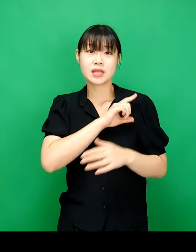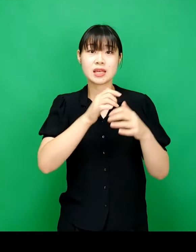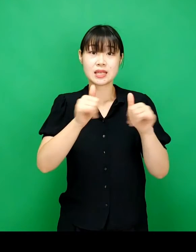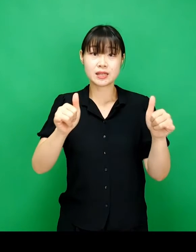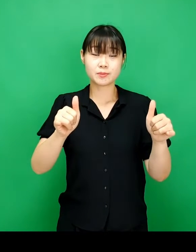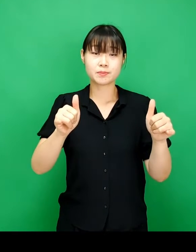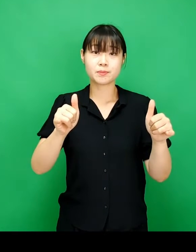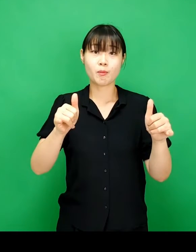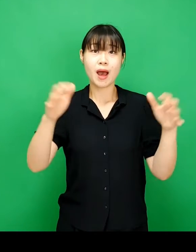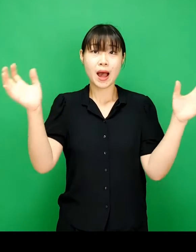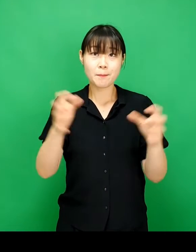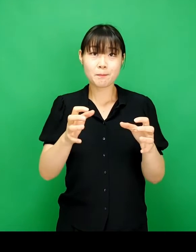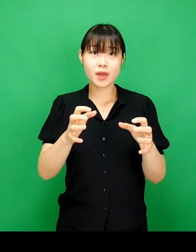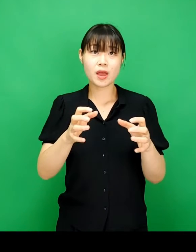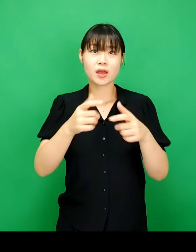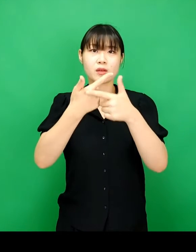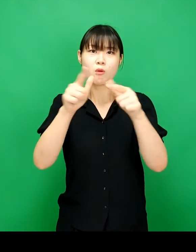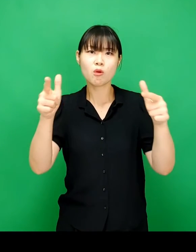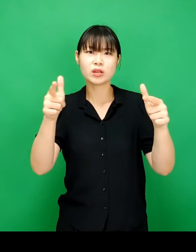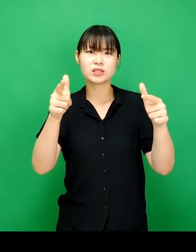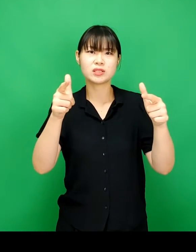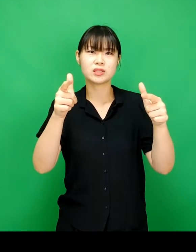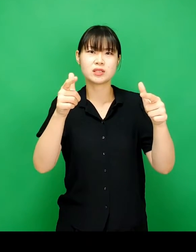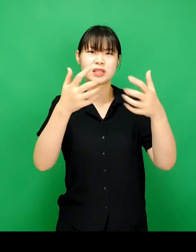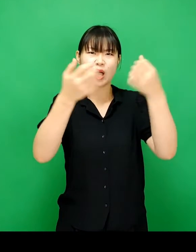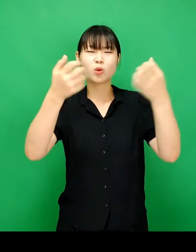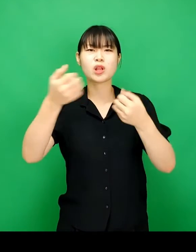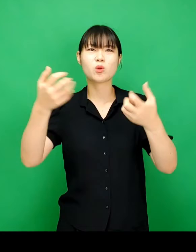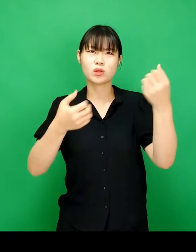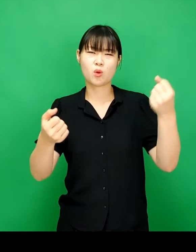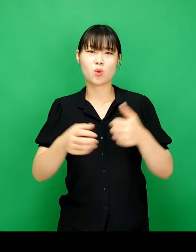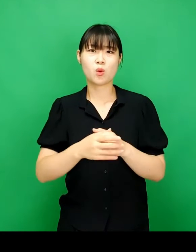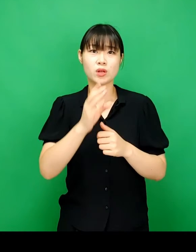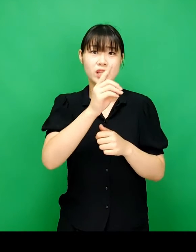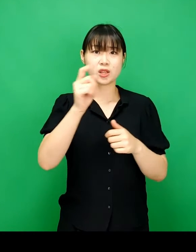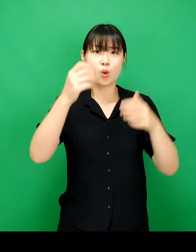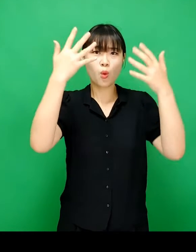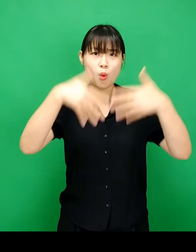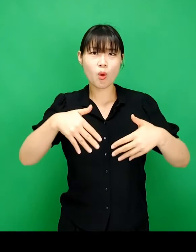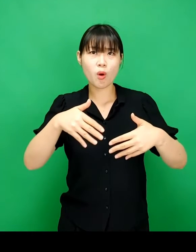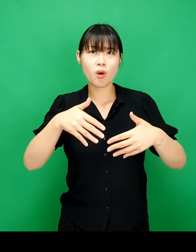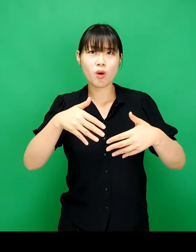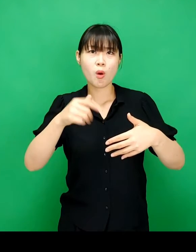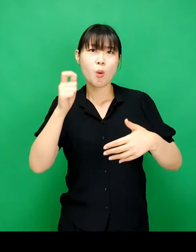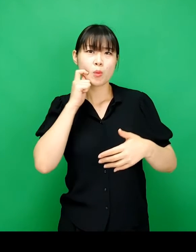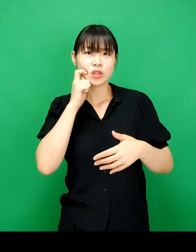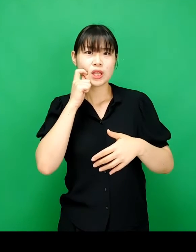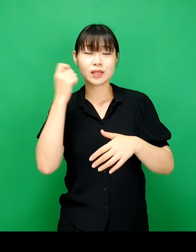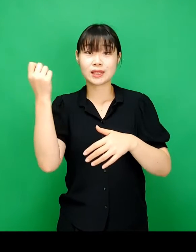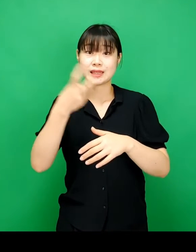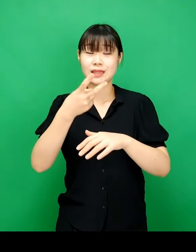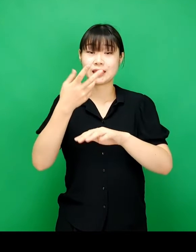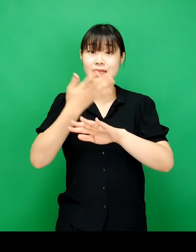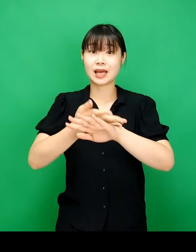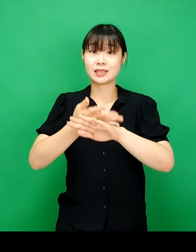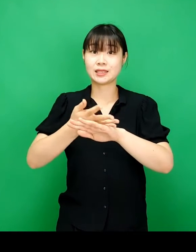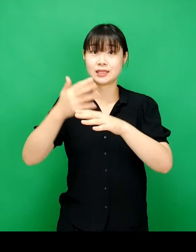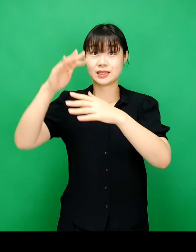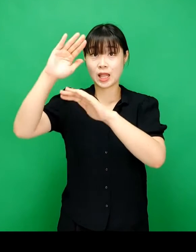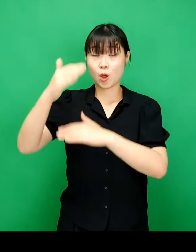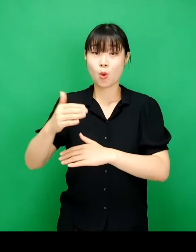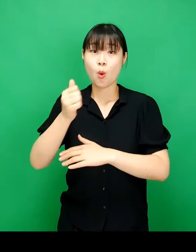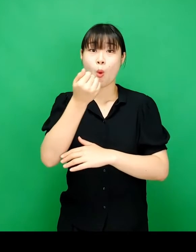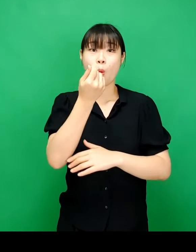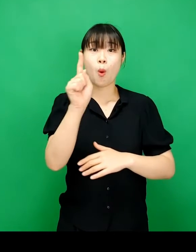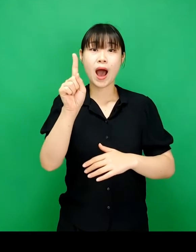인물, 합계, 재산 내역 등 여러 개의 표로 떼어내야 합니다. 데이터의 요건을 맞추지 못한 또 다른